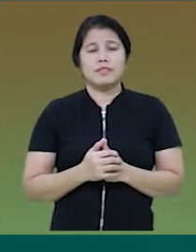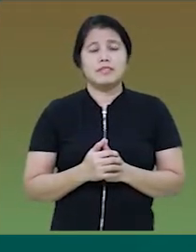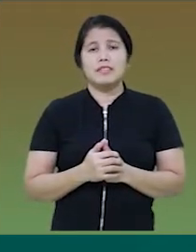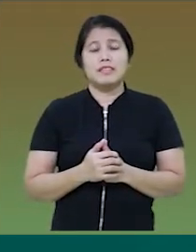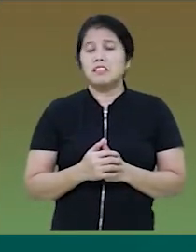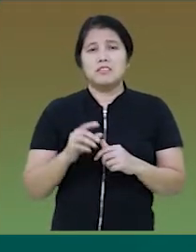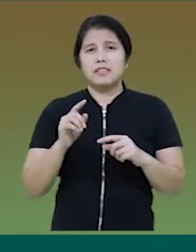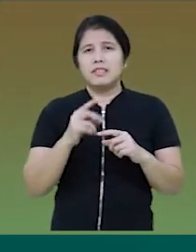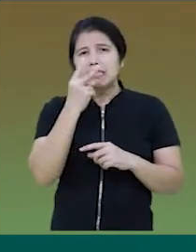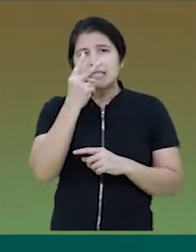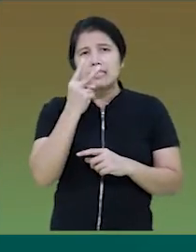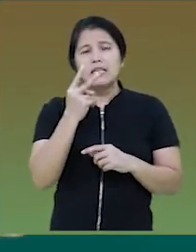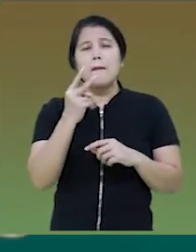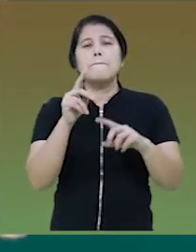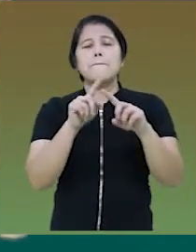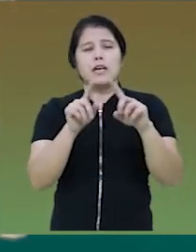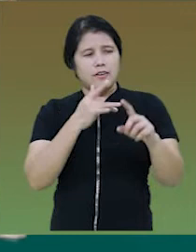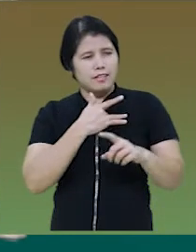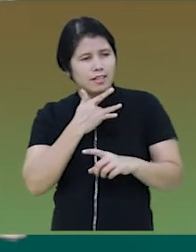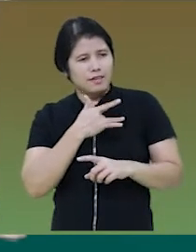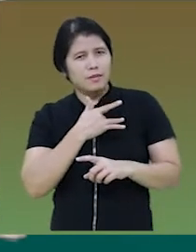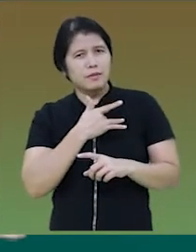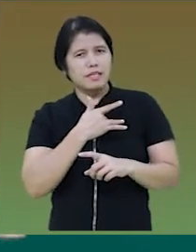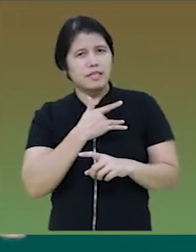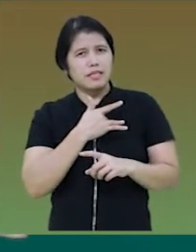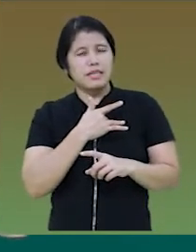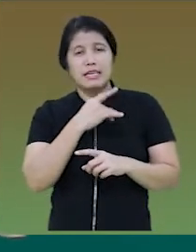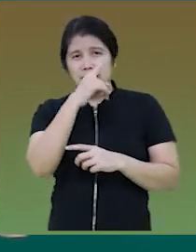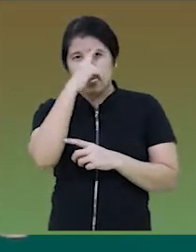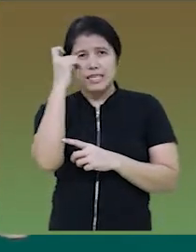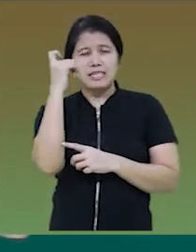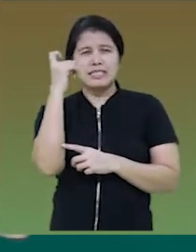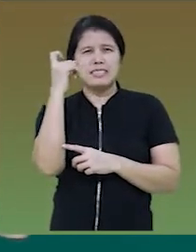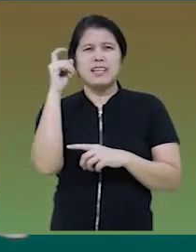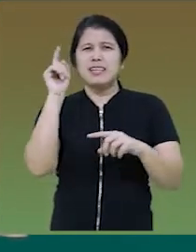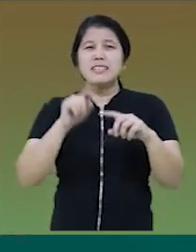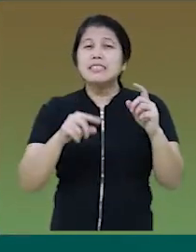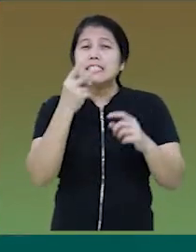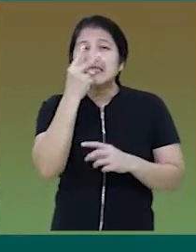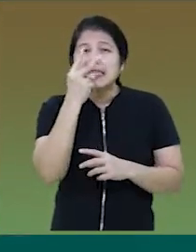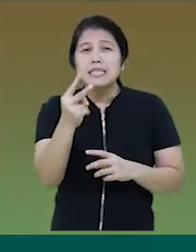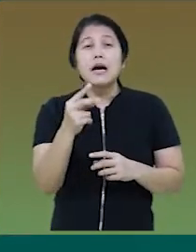nga natin nakikita ang gas, pero nararamdaman natin. Dahil hindi